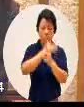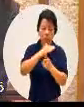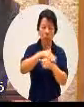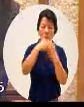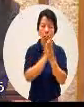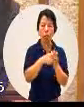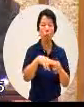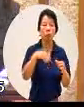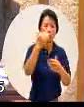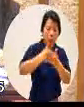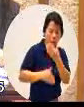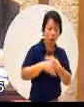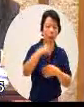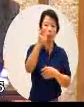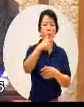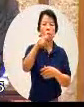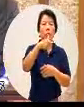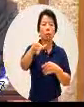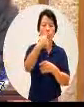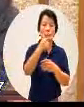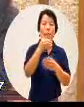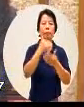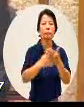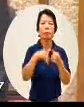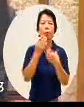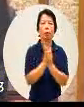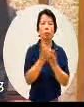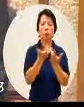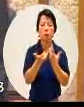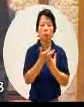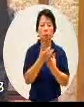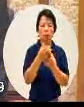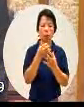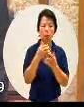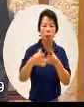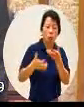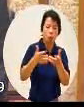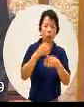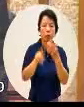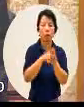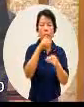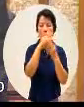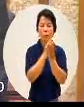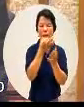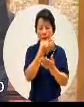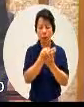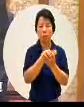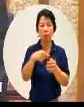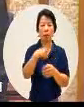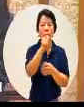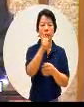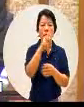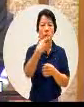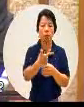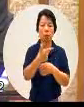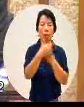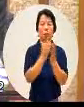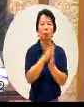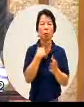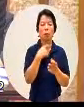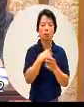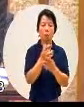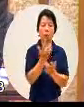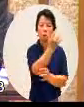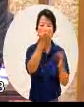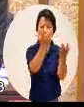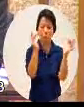到600也就是說我們的離風的這個時間那如果是這樣的話降到1300就可以省掉156萬第三個部分呢照明的部分